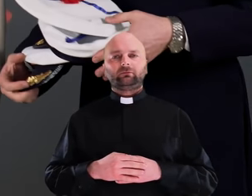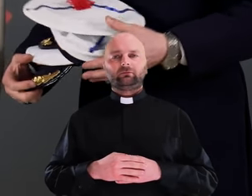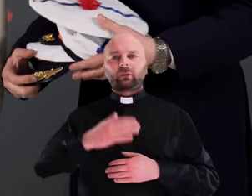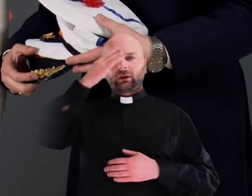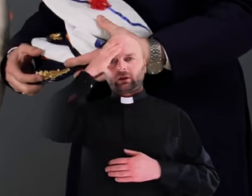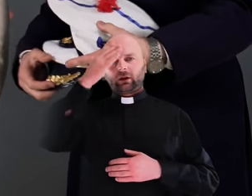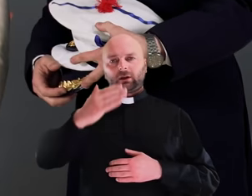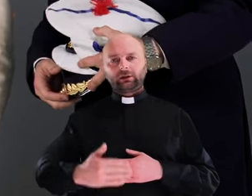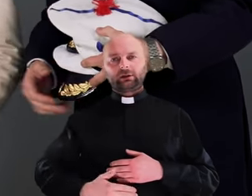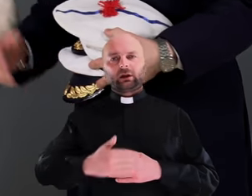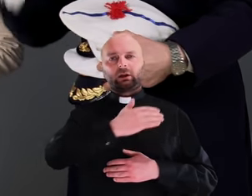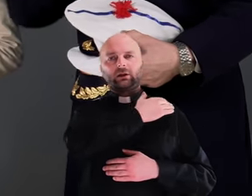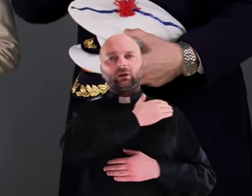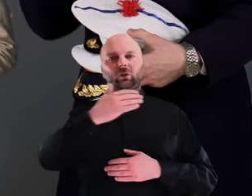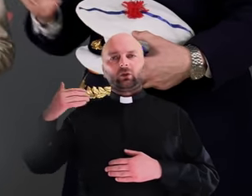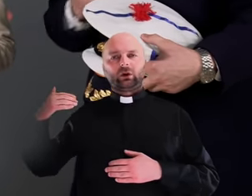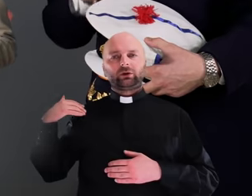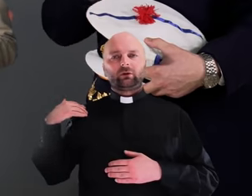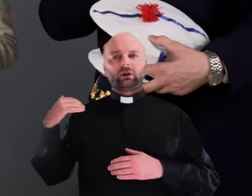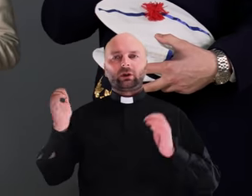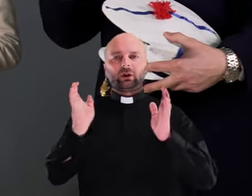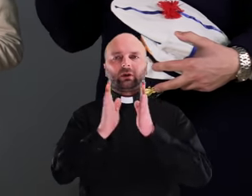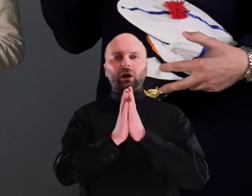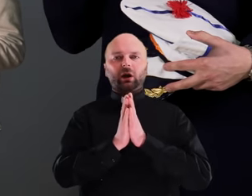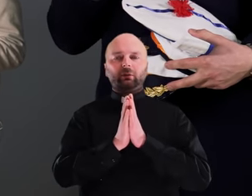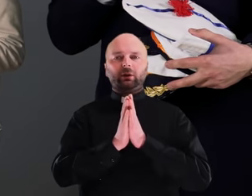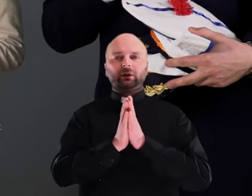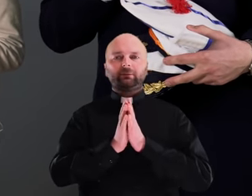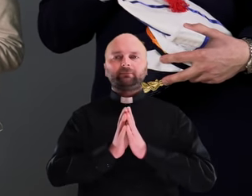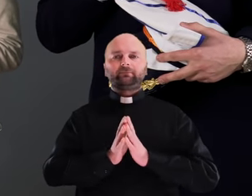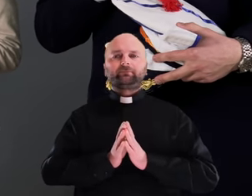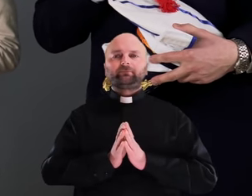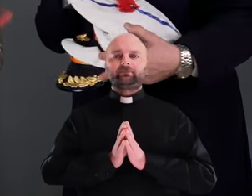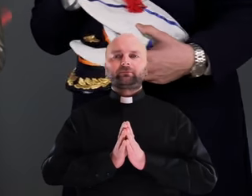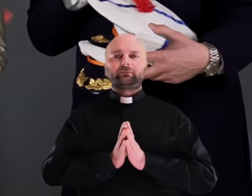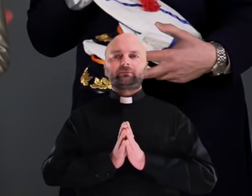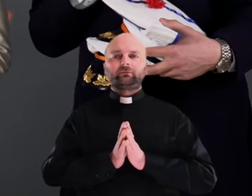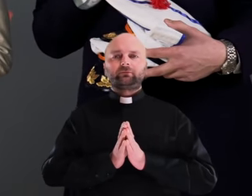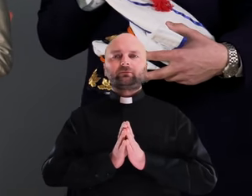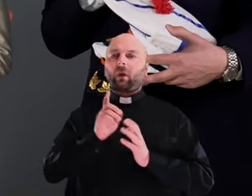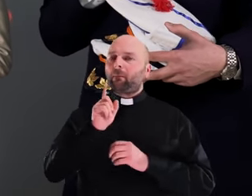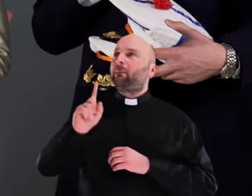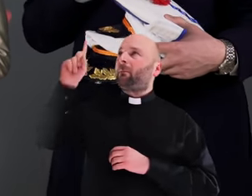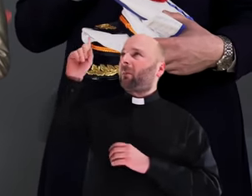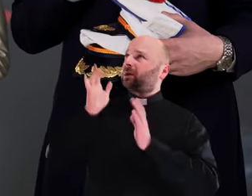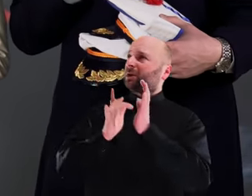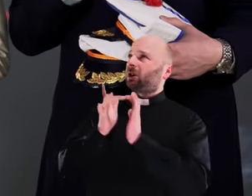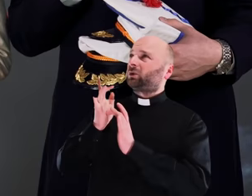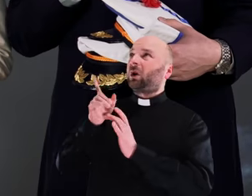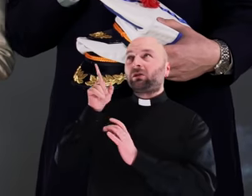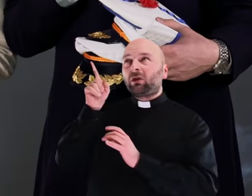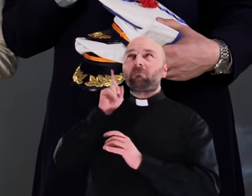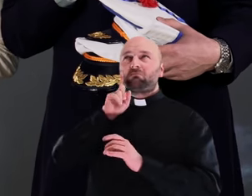W imię Ojca i Syna i Ducha Świętego. Amen. Panie Jezu,